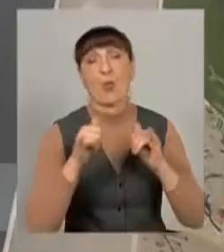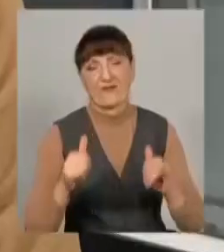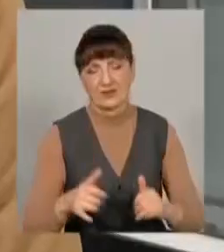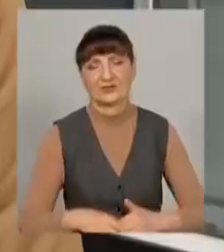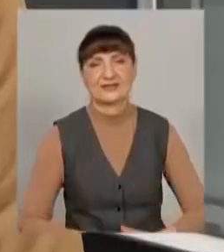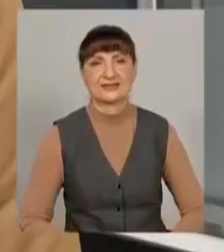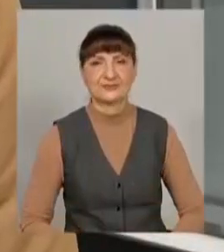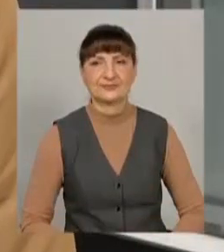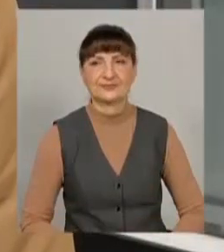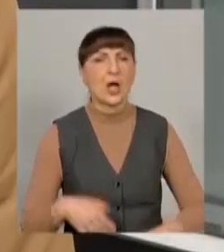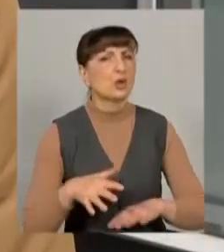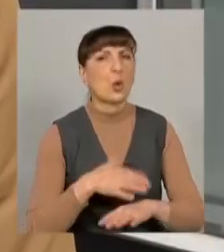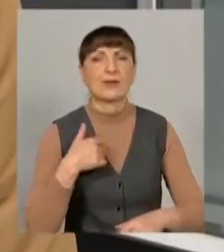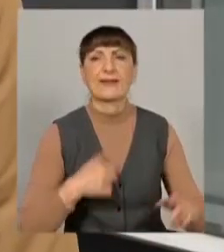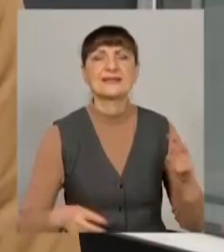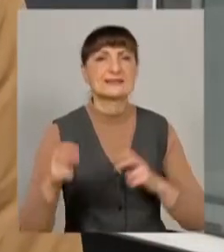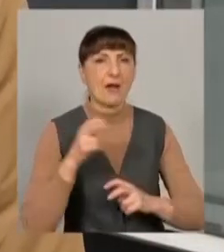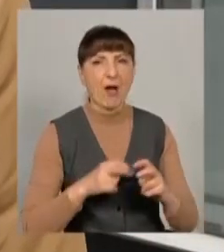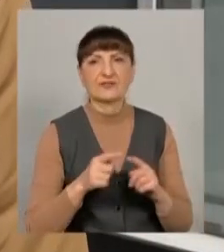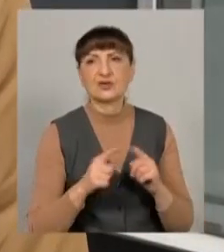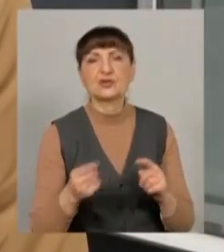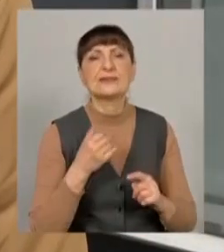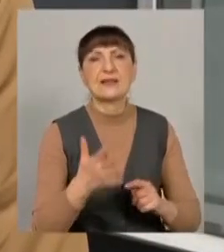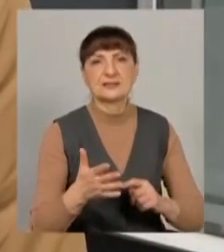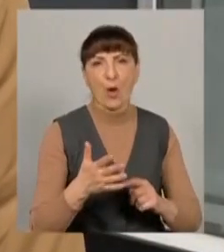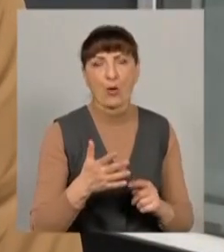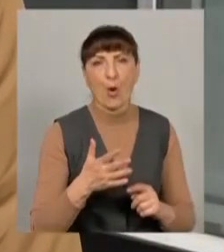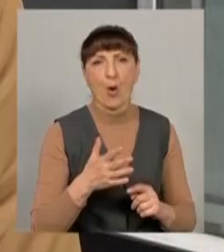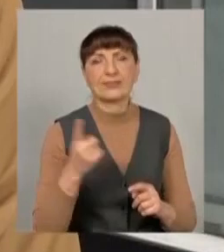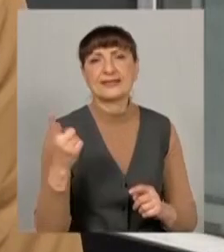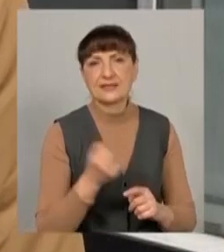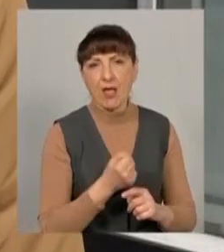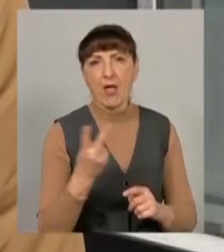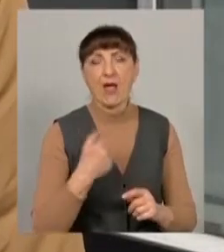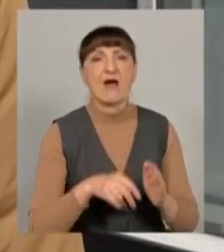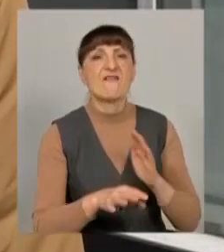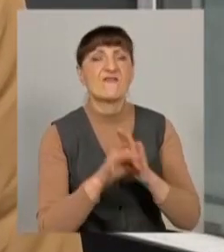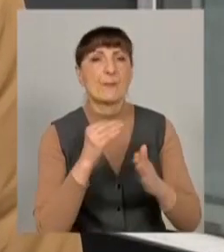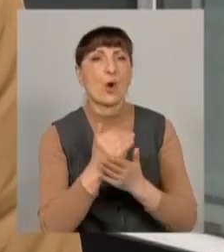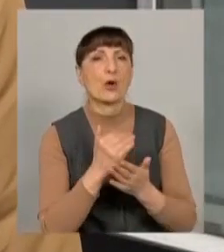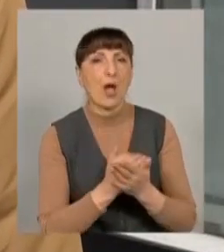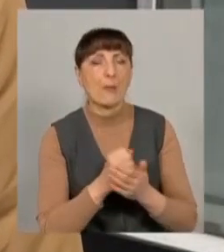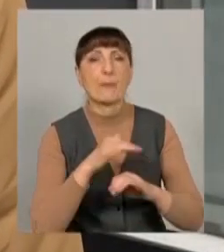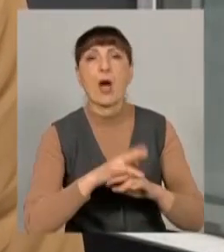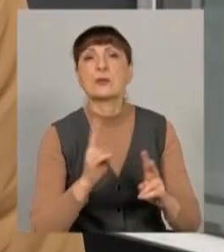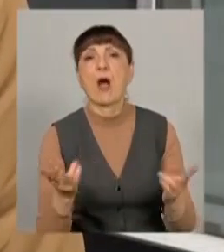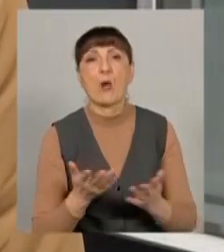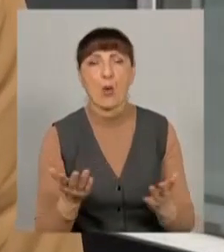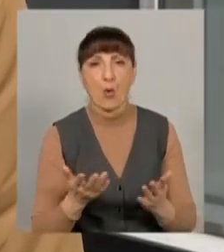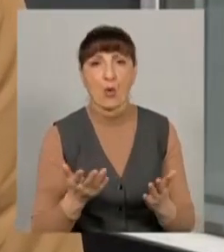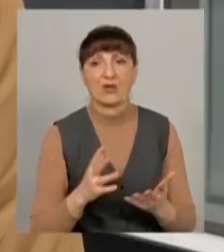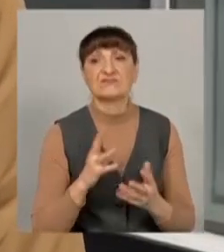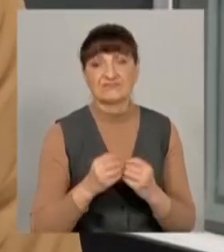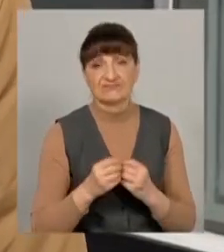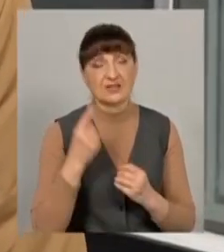увеличивается. Долго искал, то есть в течение нескольких, может быть, недель выбирал лучшую программу, лучший банк. И, скорее